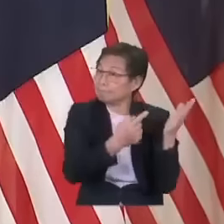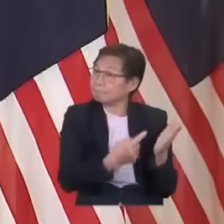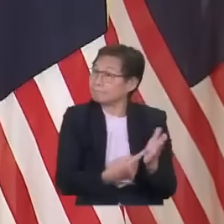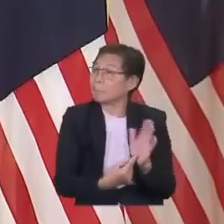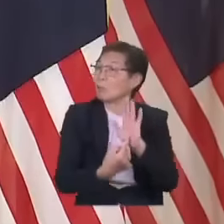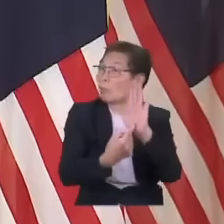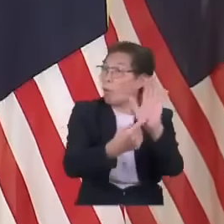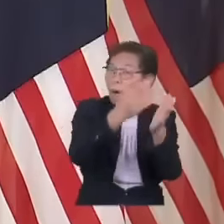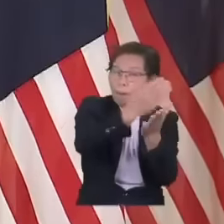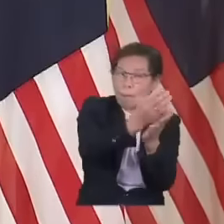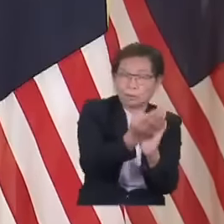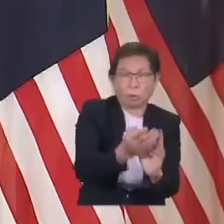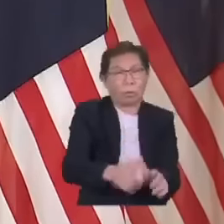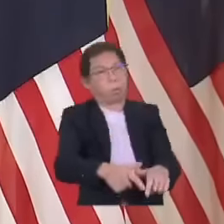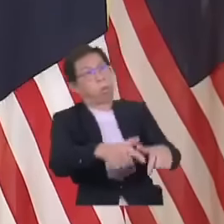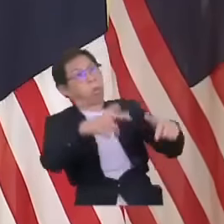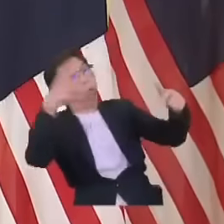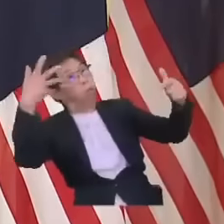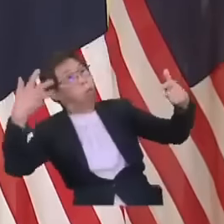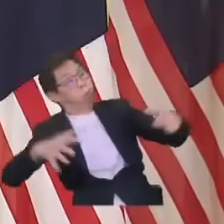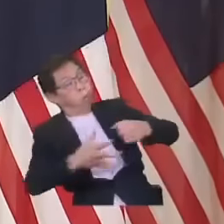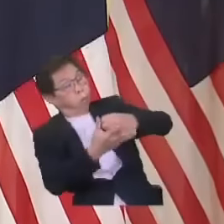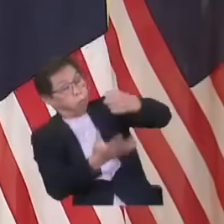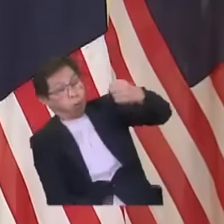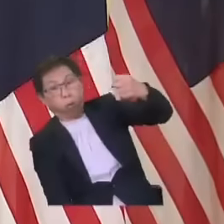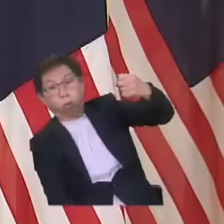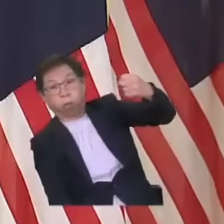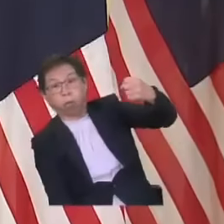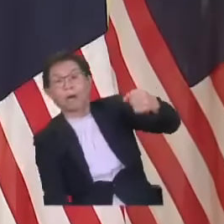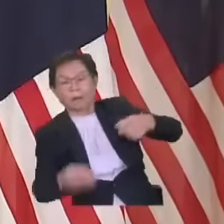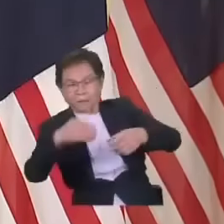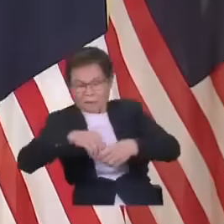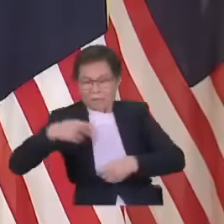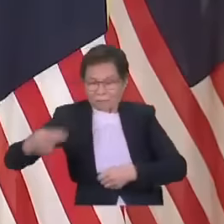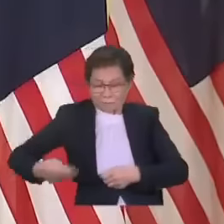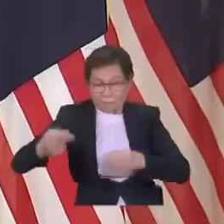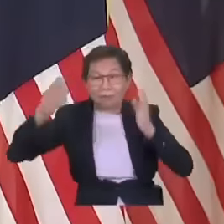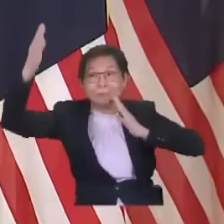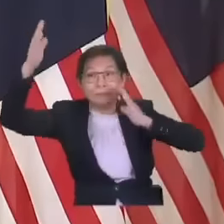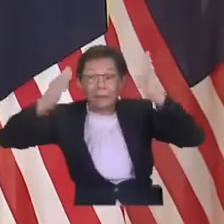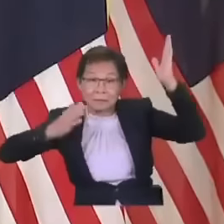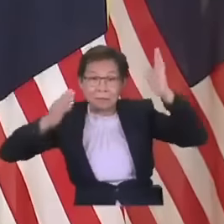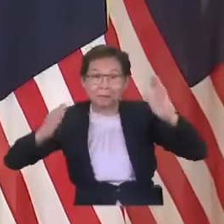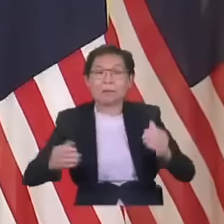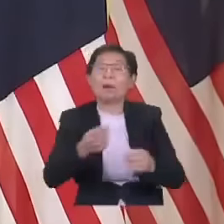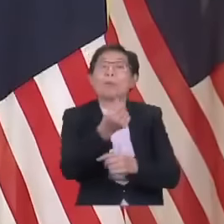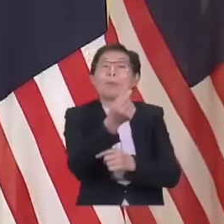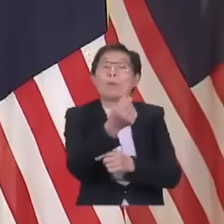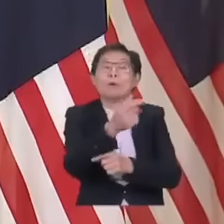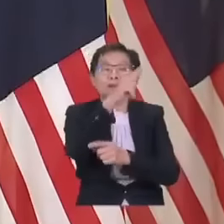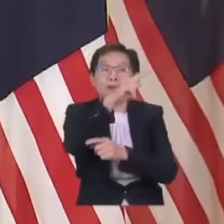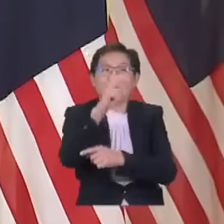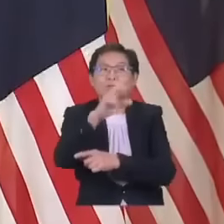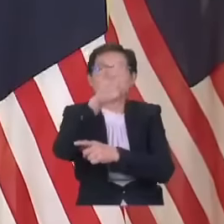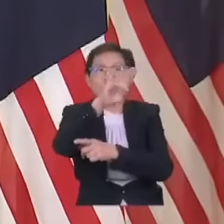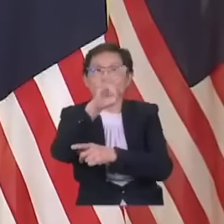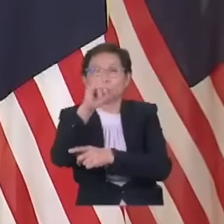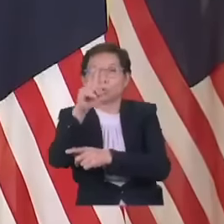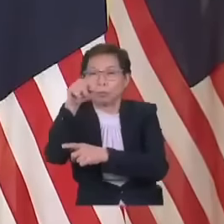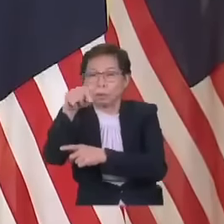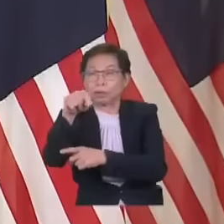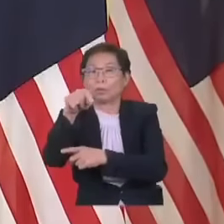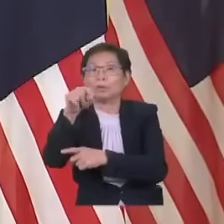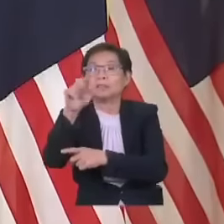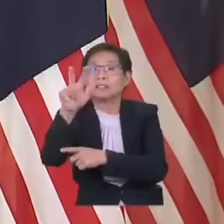merupakan budget yang terbesar dalam lipatan sejarah negara dengan nilai 372